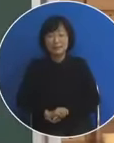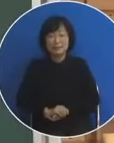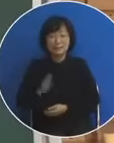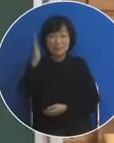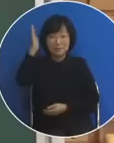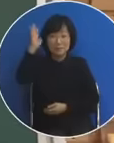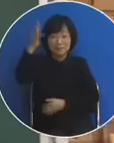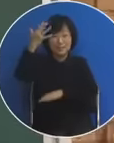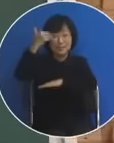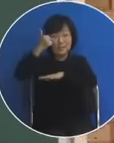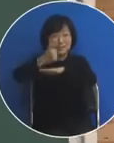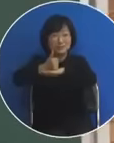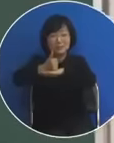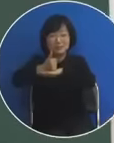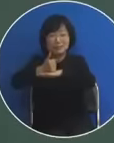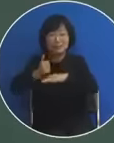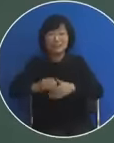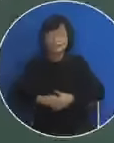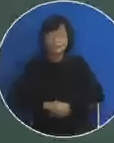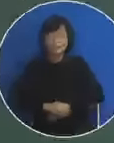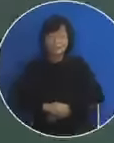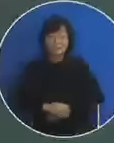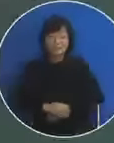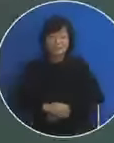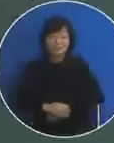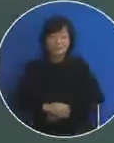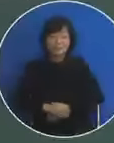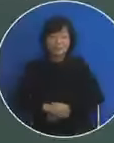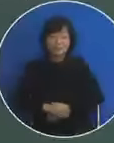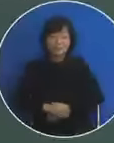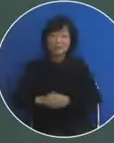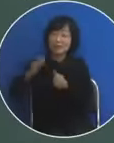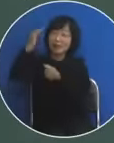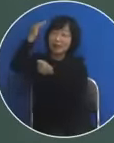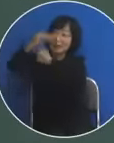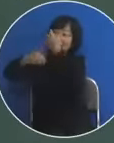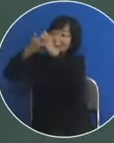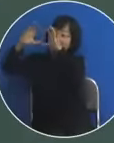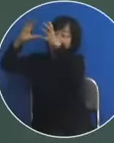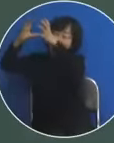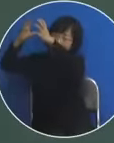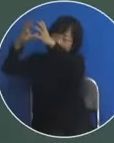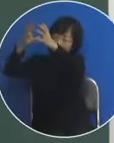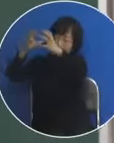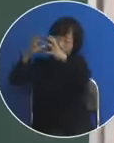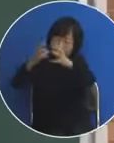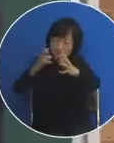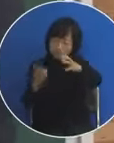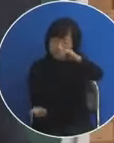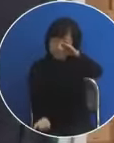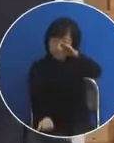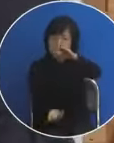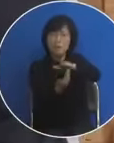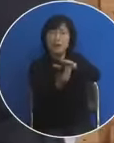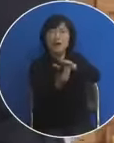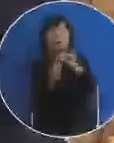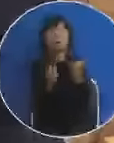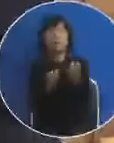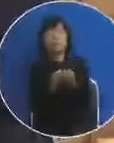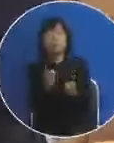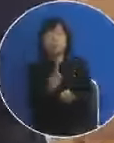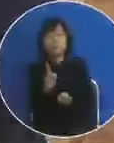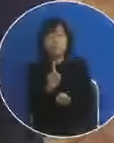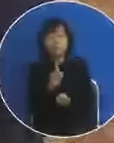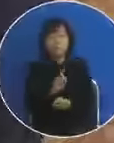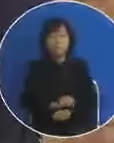결론 맺습니다. Let's come to the conclusion. 하나님의 나라 어떻게 이룰 것이냐? How are we going to bring about God's kingdom?